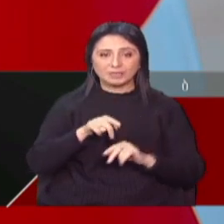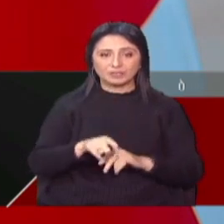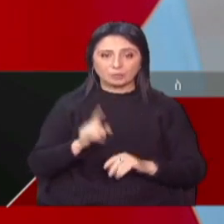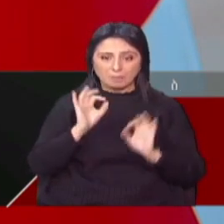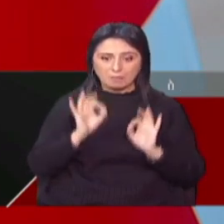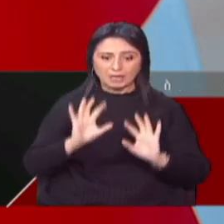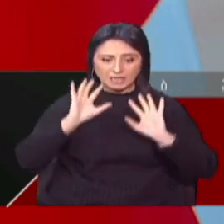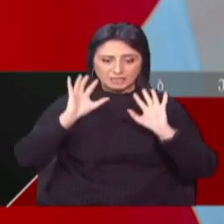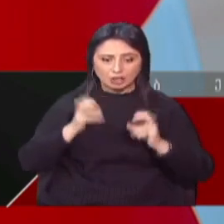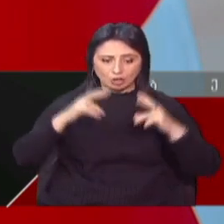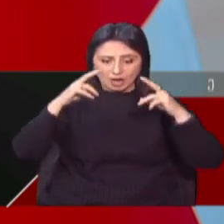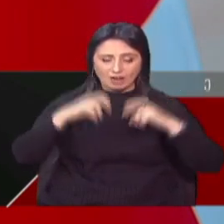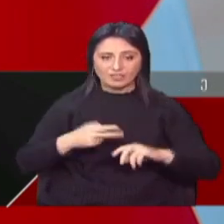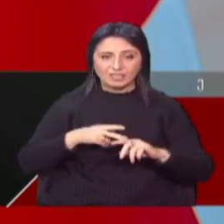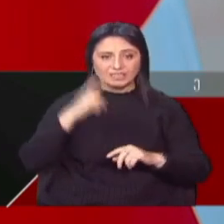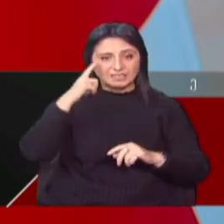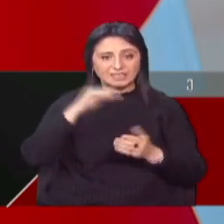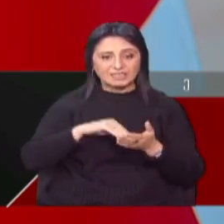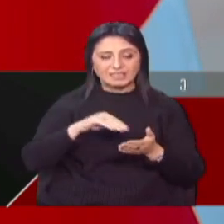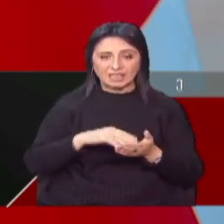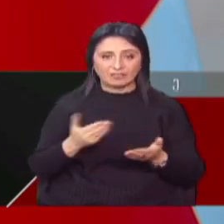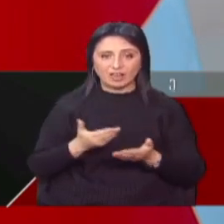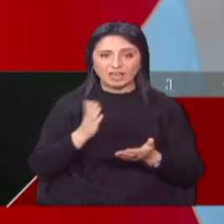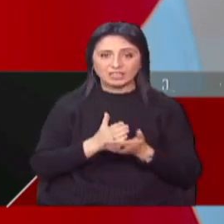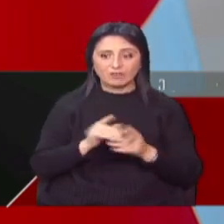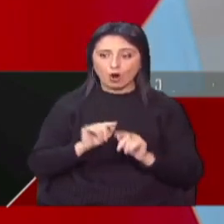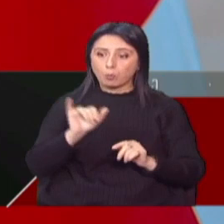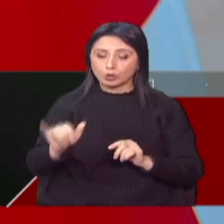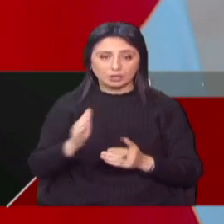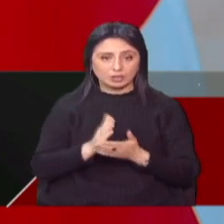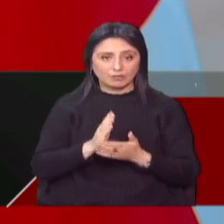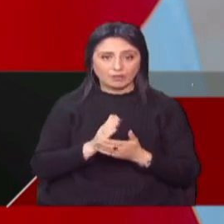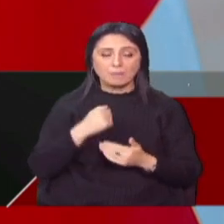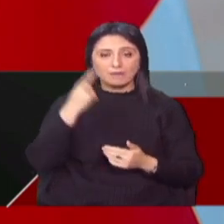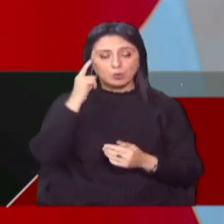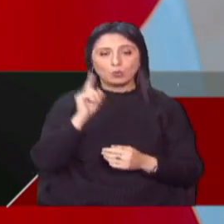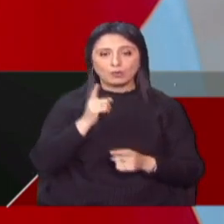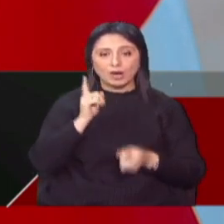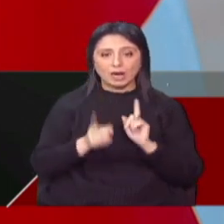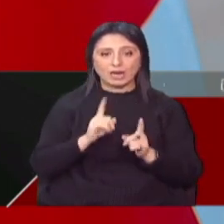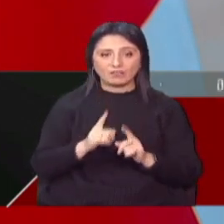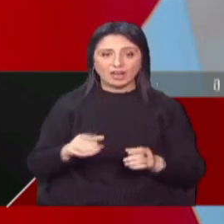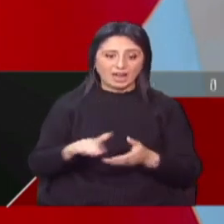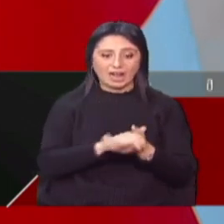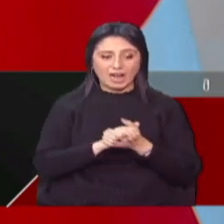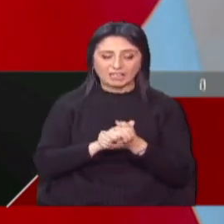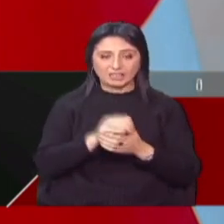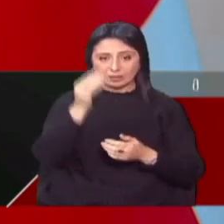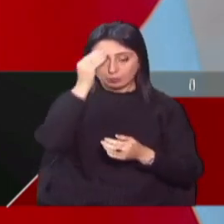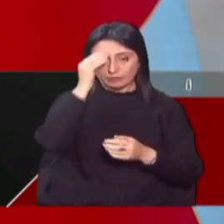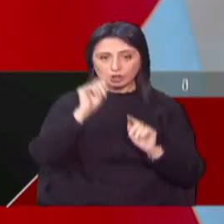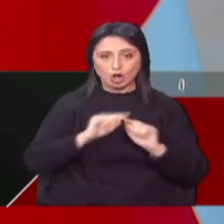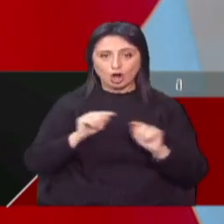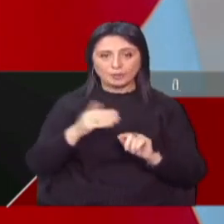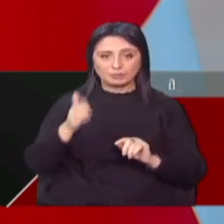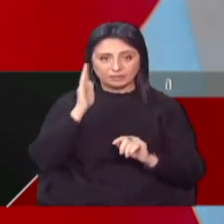șoan, marta, serios, vad, ca mihilot, iți inițiativa, bebi, romaris, tundat, sa, abs, opoziția, amitom, e picro, prom, real, rot, irtiani, poziția,